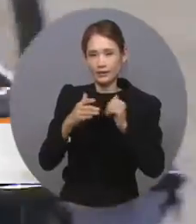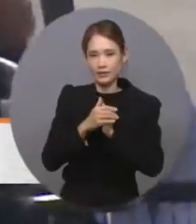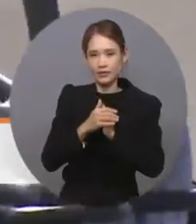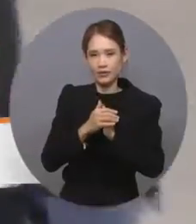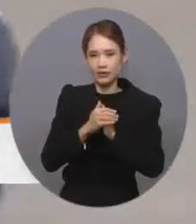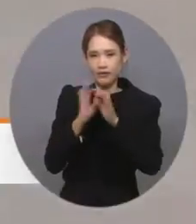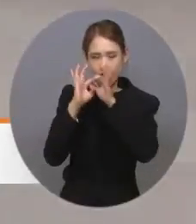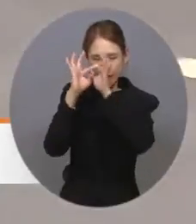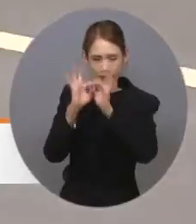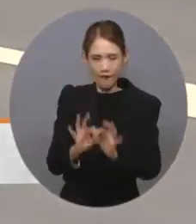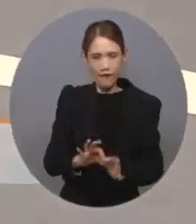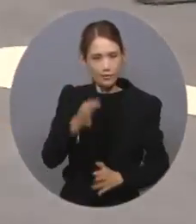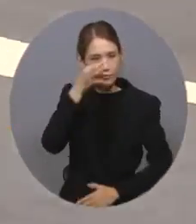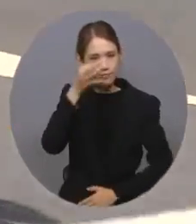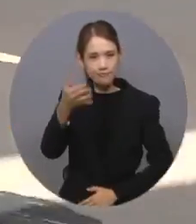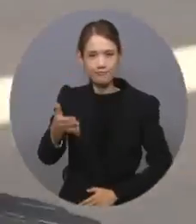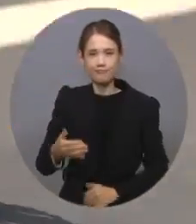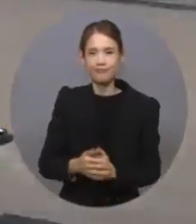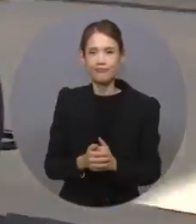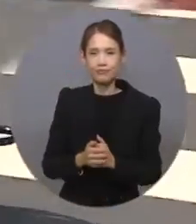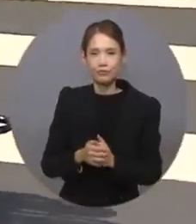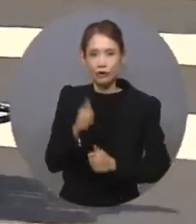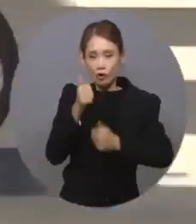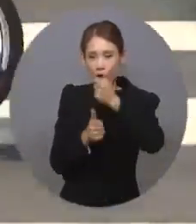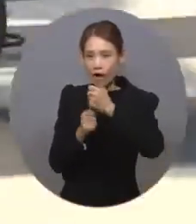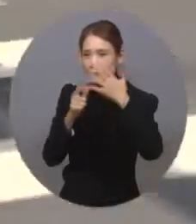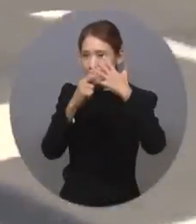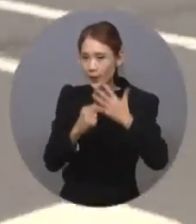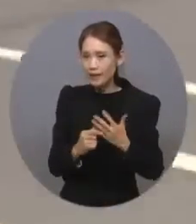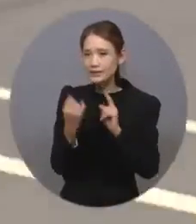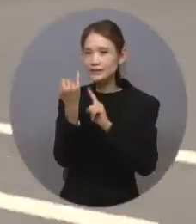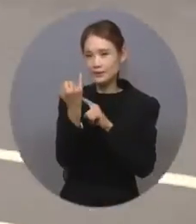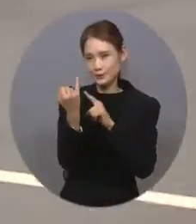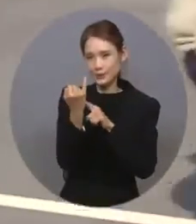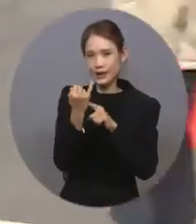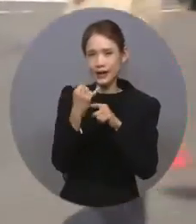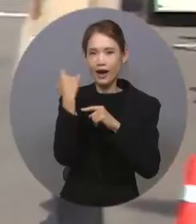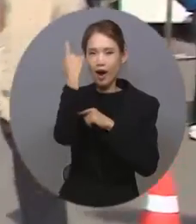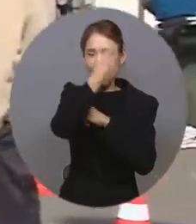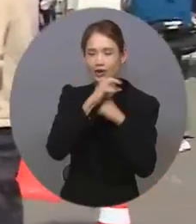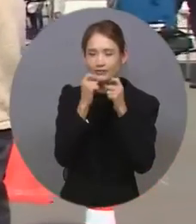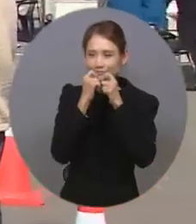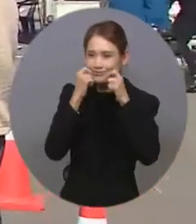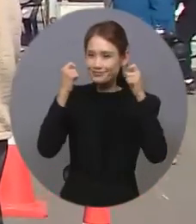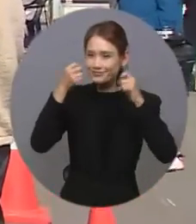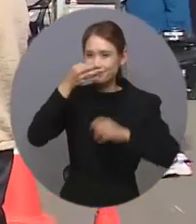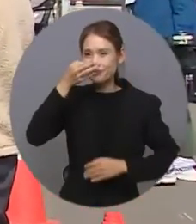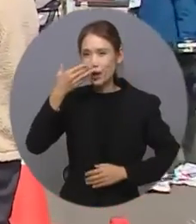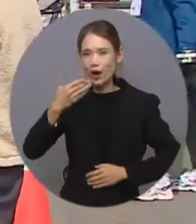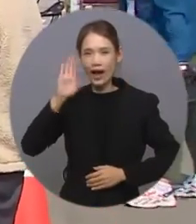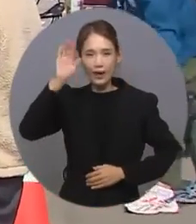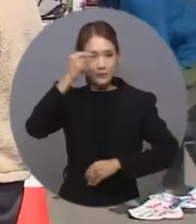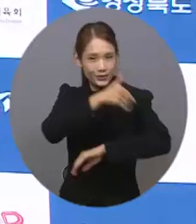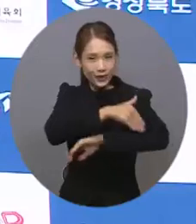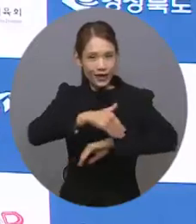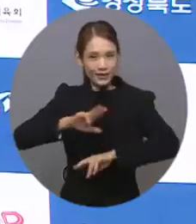실력을 선보였습니다. 경기를 마친 이도현 선수는 밝은 웃음을 보이며 앞으로의 의지를